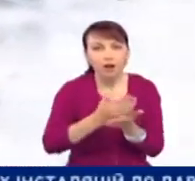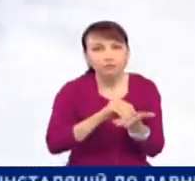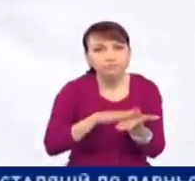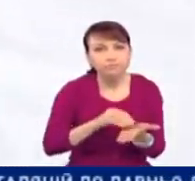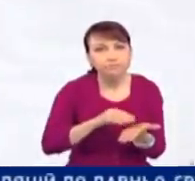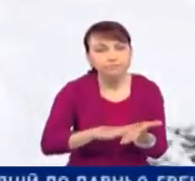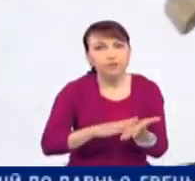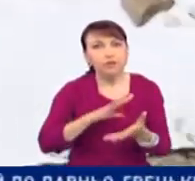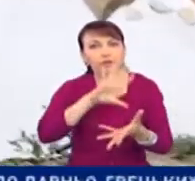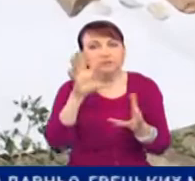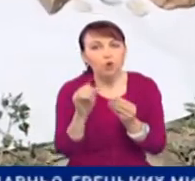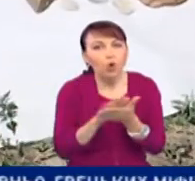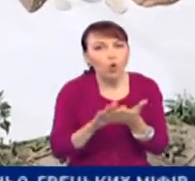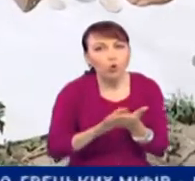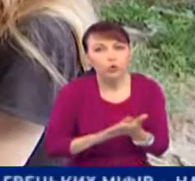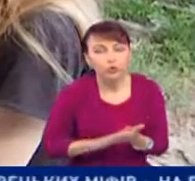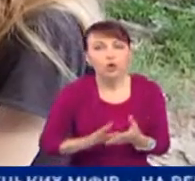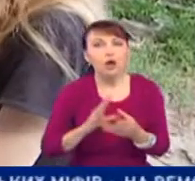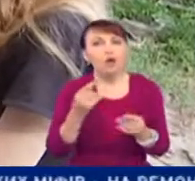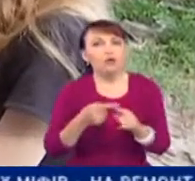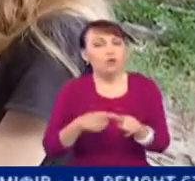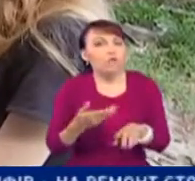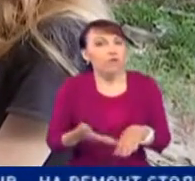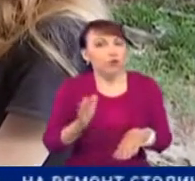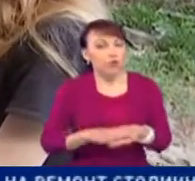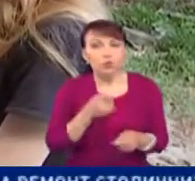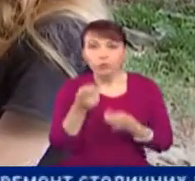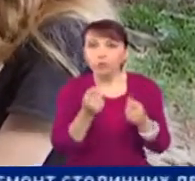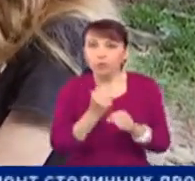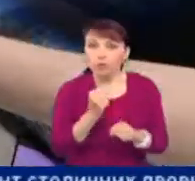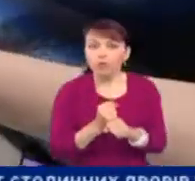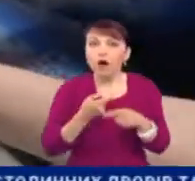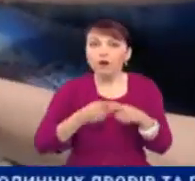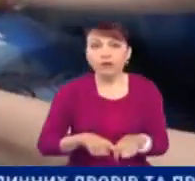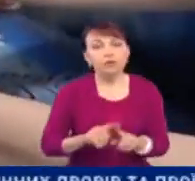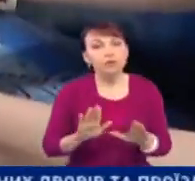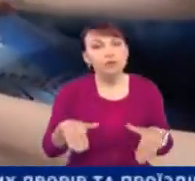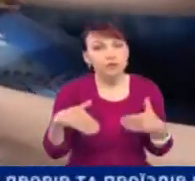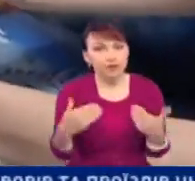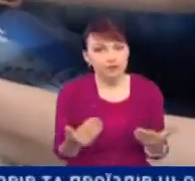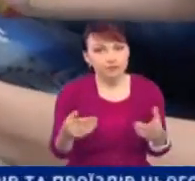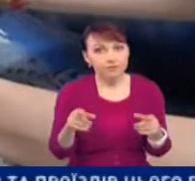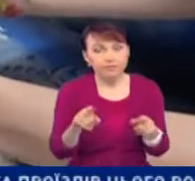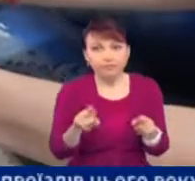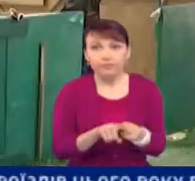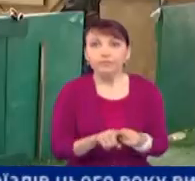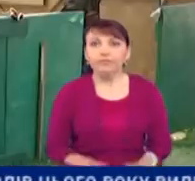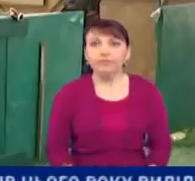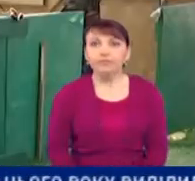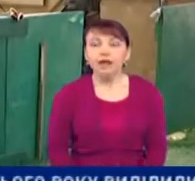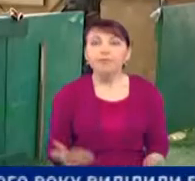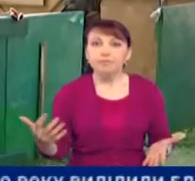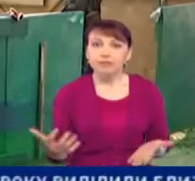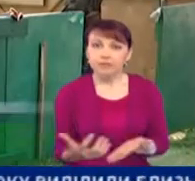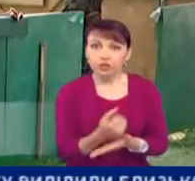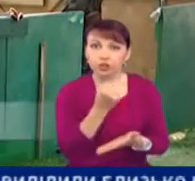інвентаризація і очищення всіх артефактів. Втім, попри важку та кропітку роботу, археологи раді унікальні знахідці сакральної архітектури. Ми